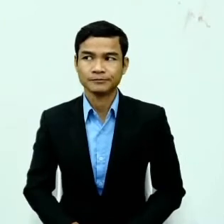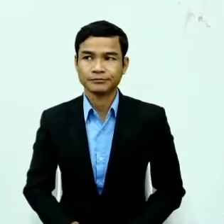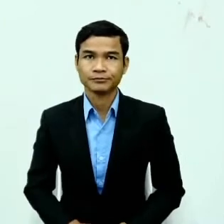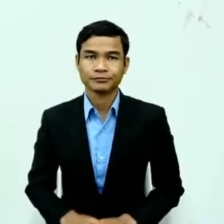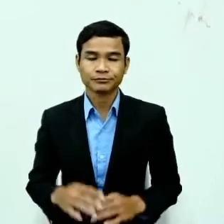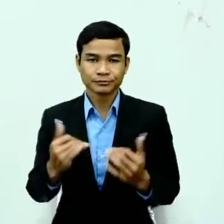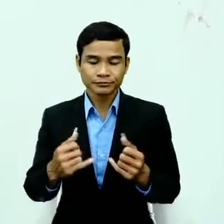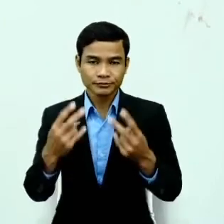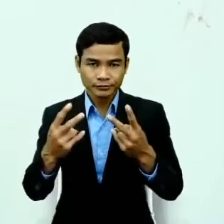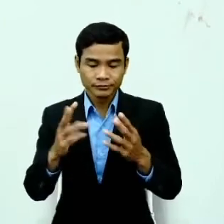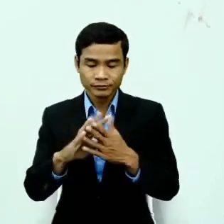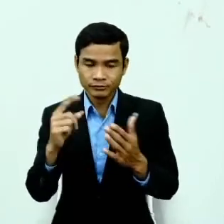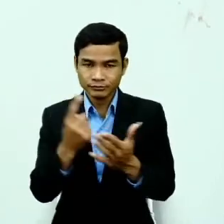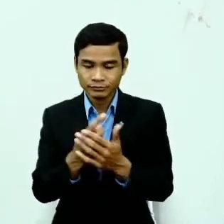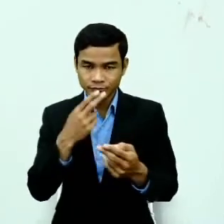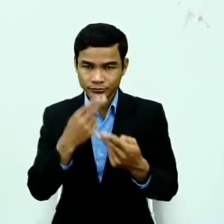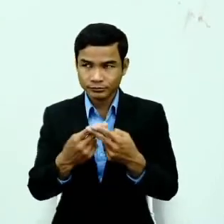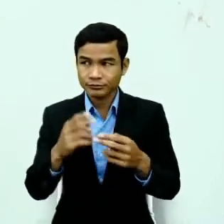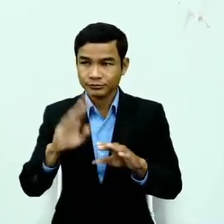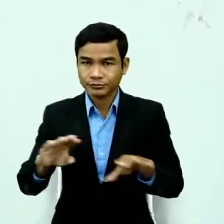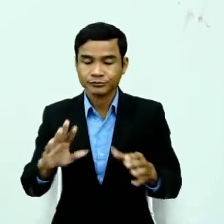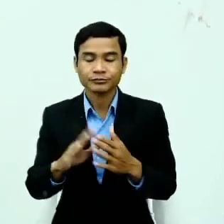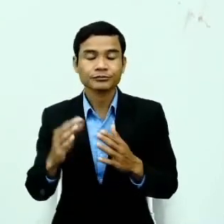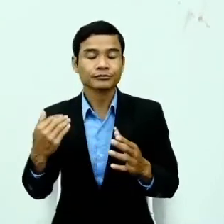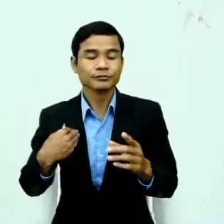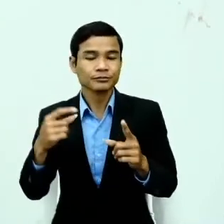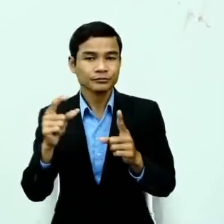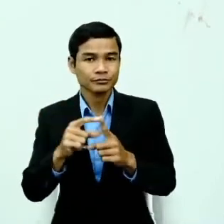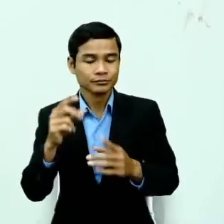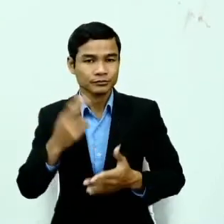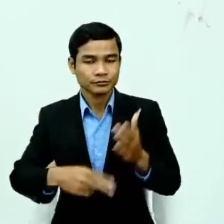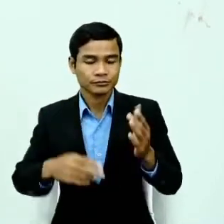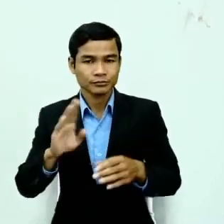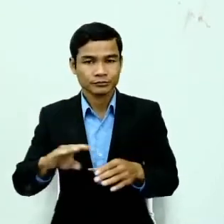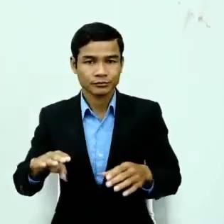con chăm cho rùm cho lao thay là ba rộp bò dưỡng miên bị ở vầy khá ná